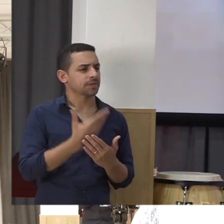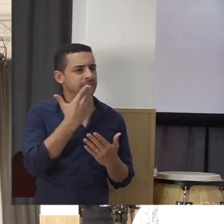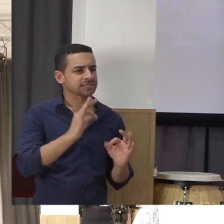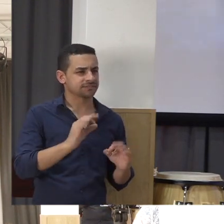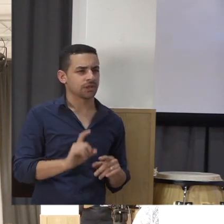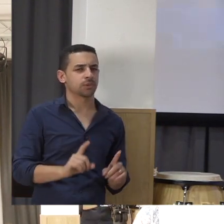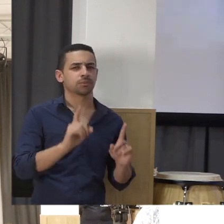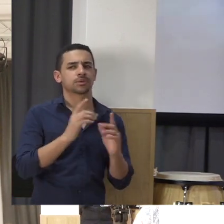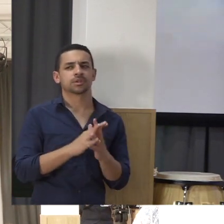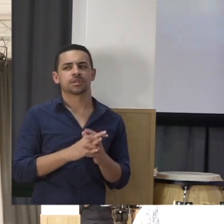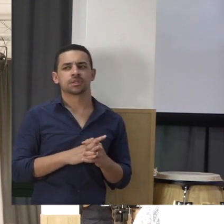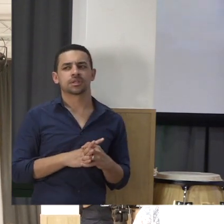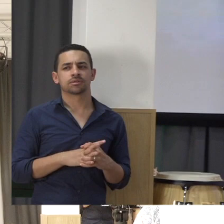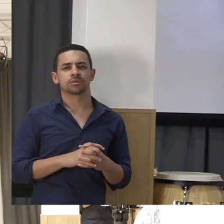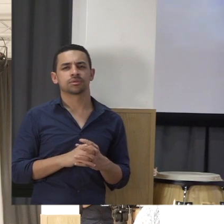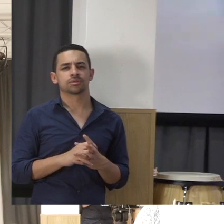frère.